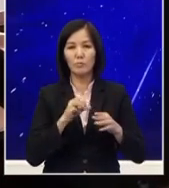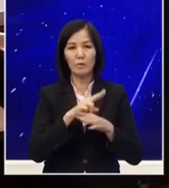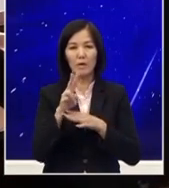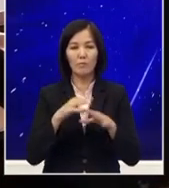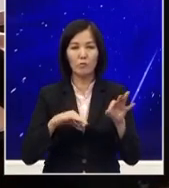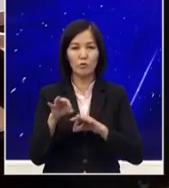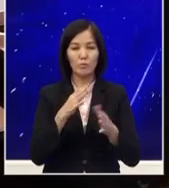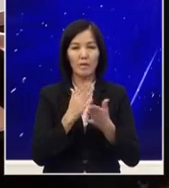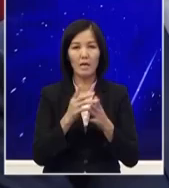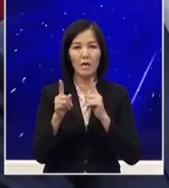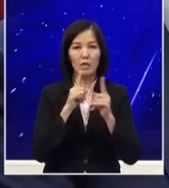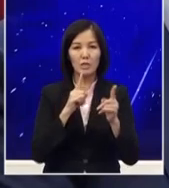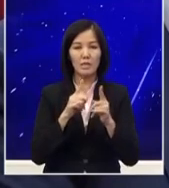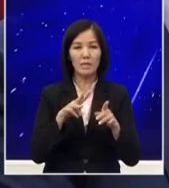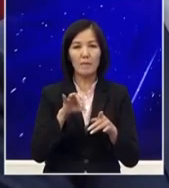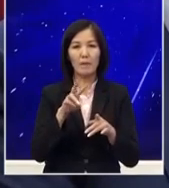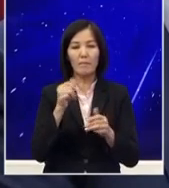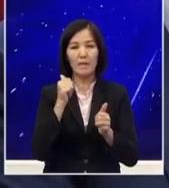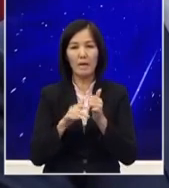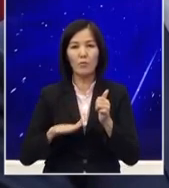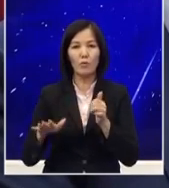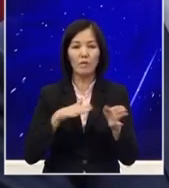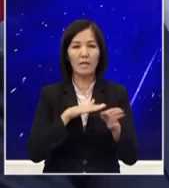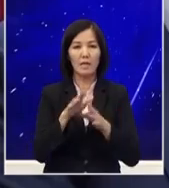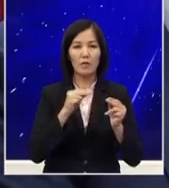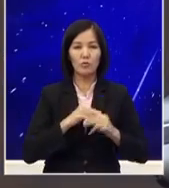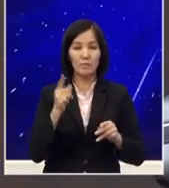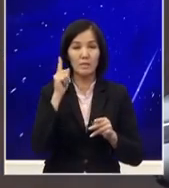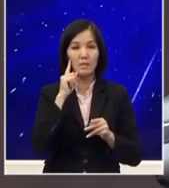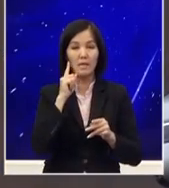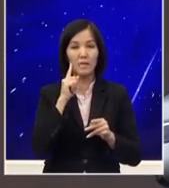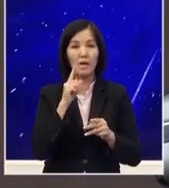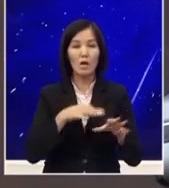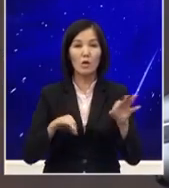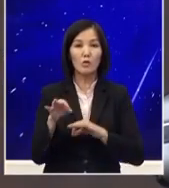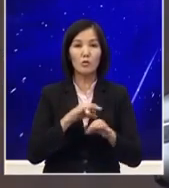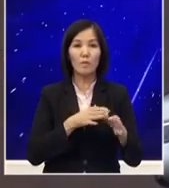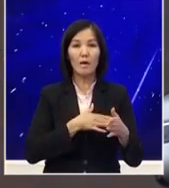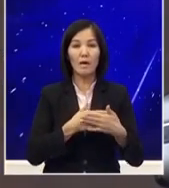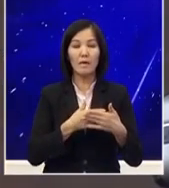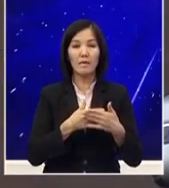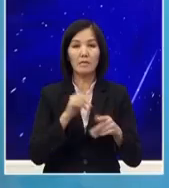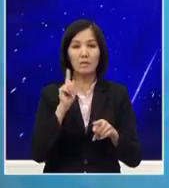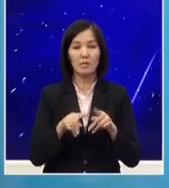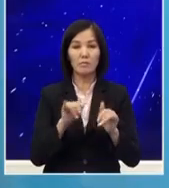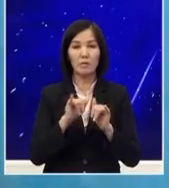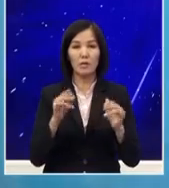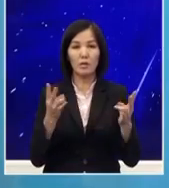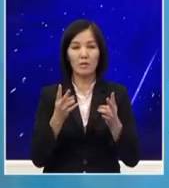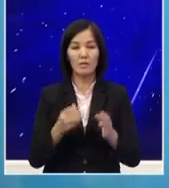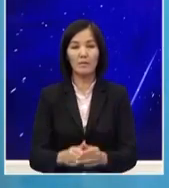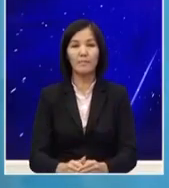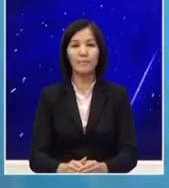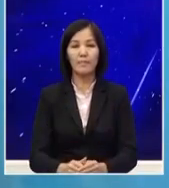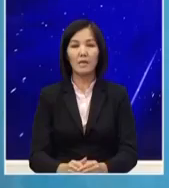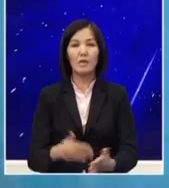жоспарланған. Селекторлық жиында Асқар Мамин әр өңірден атқарылған жұмысын тыңдады. Осы жобаға қарқын қосу қажеттігін айтты.